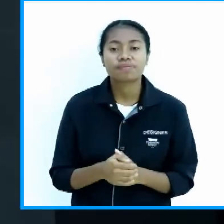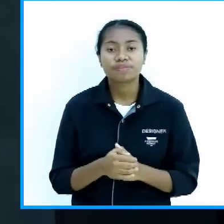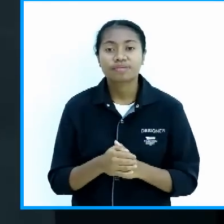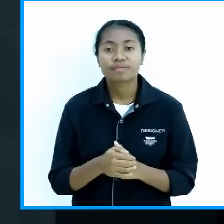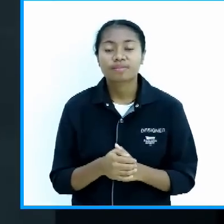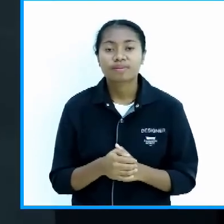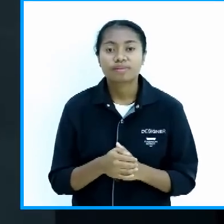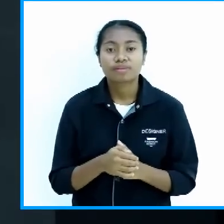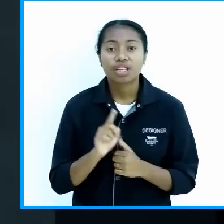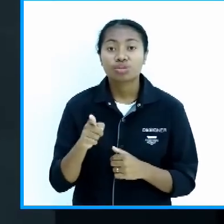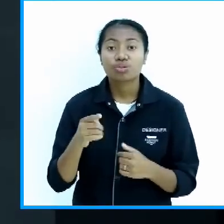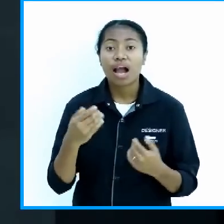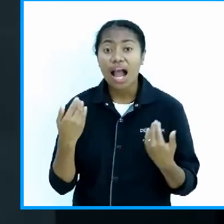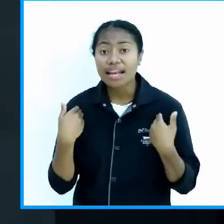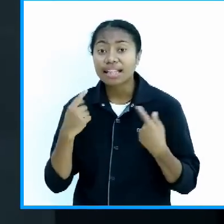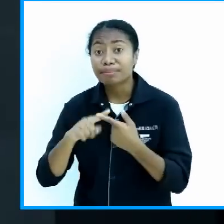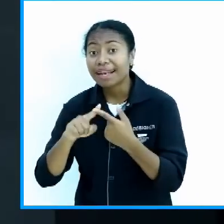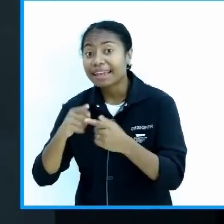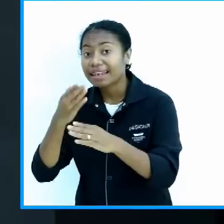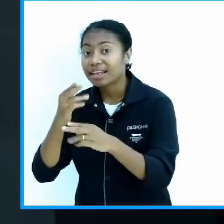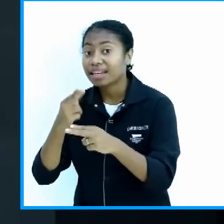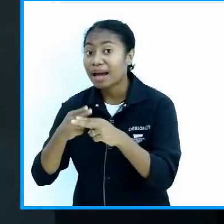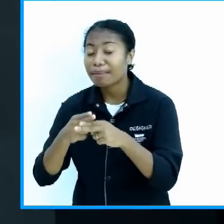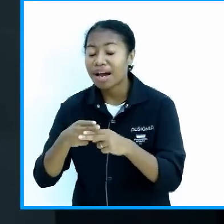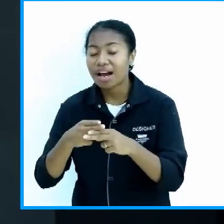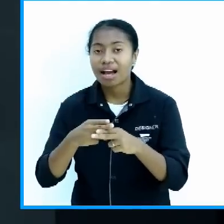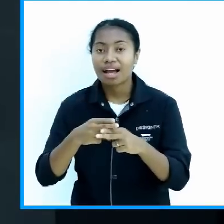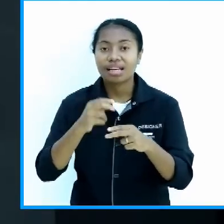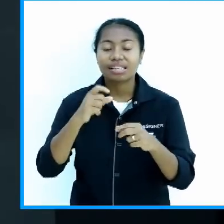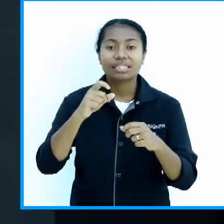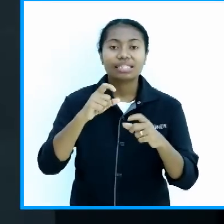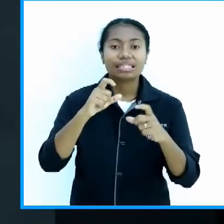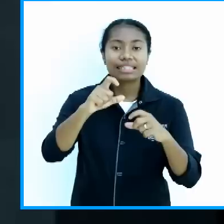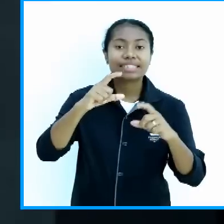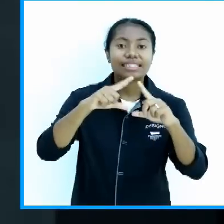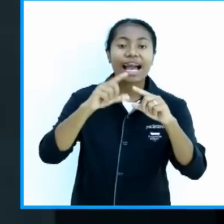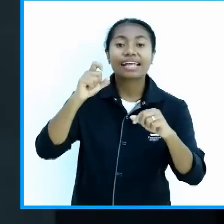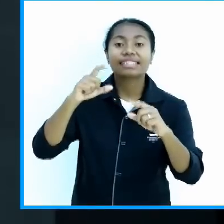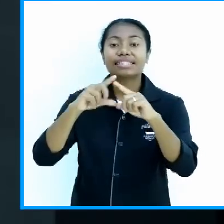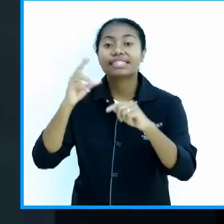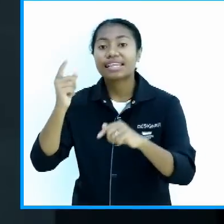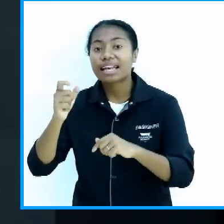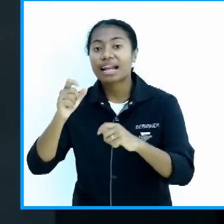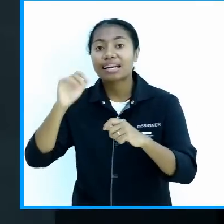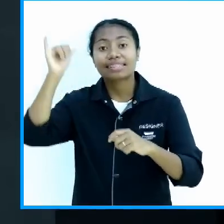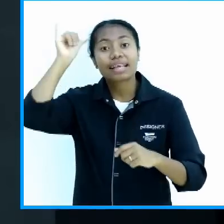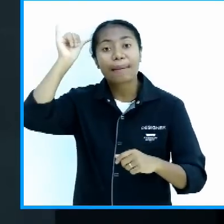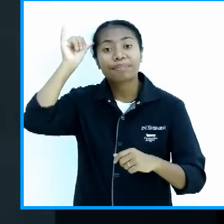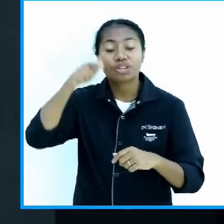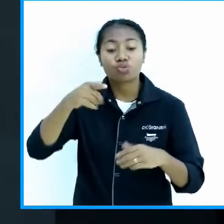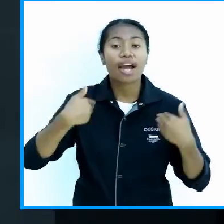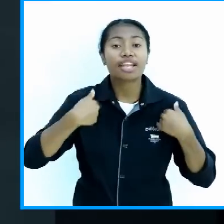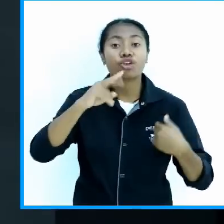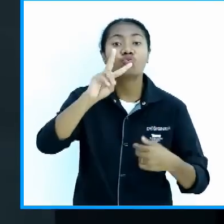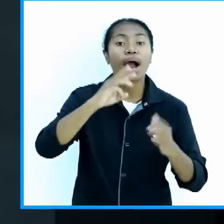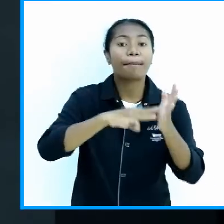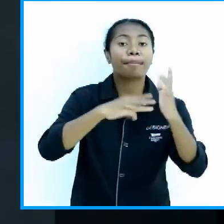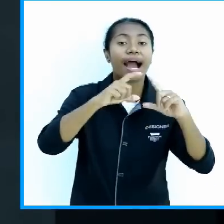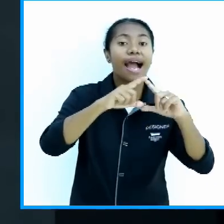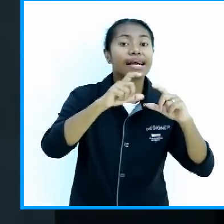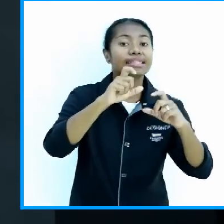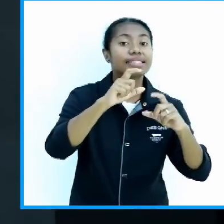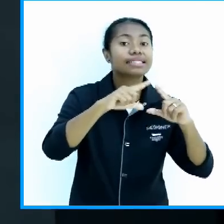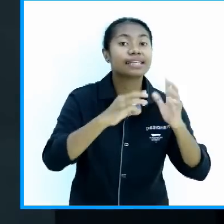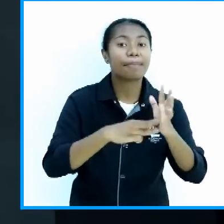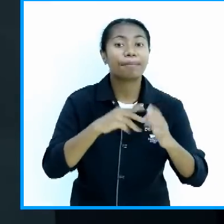juga yang namanya cowpox atau sapi, cacar sapi. Jadi ada dua macam nih, smallpox dan cacar sapi. Nah,